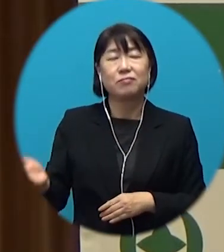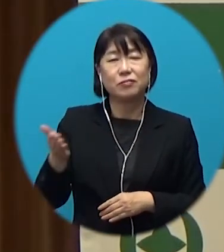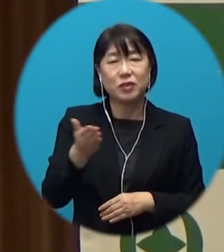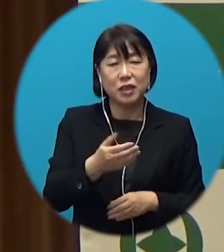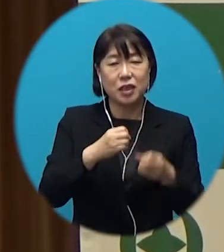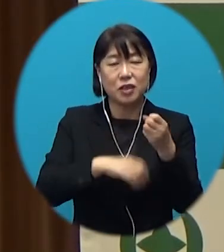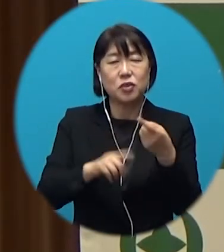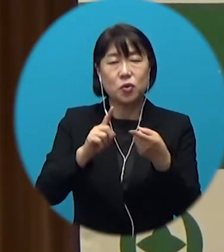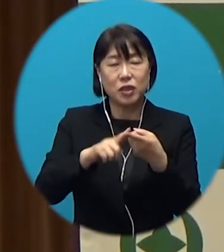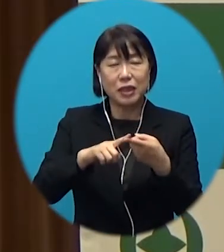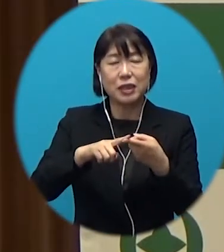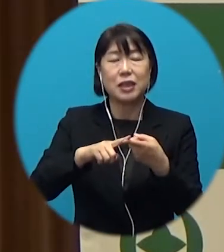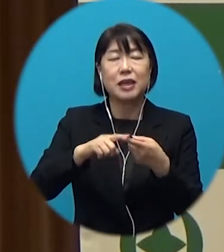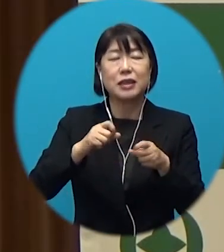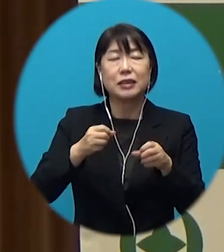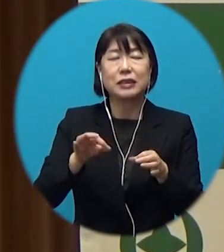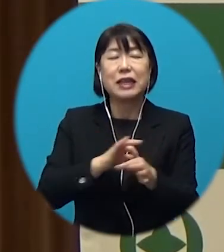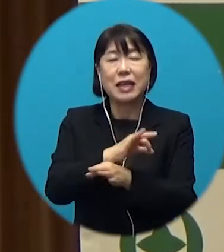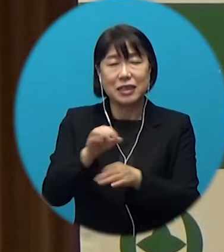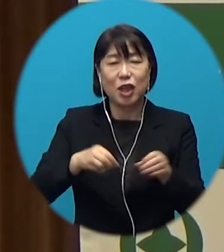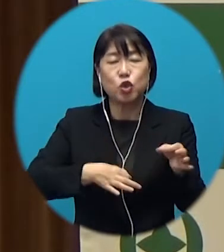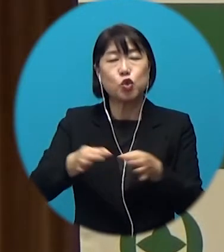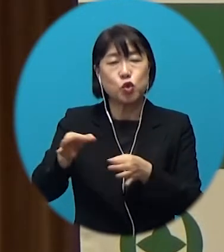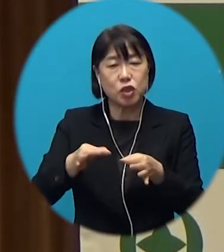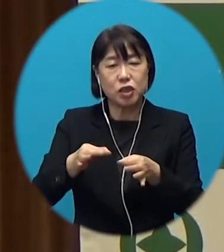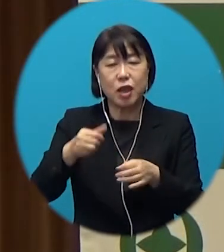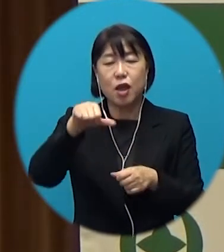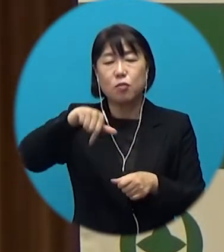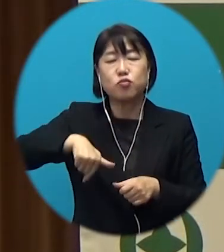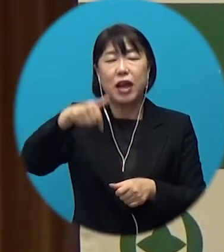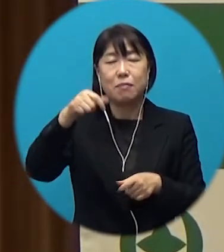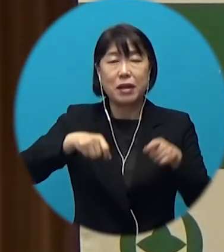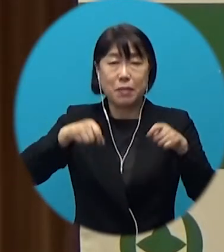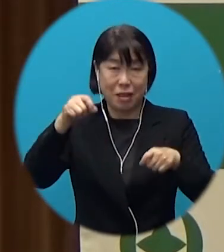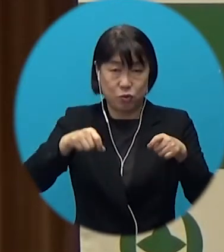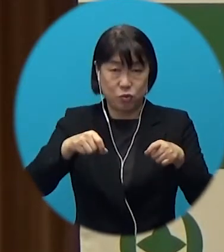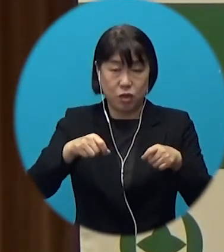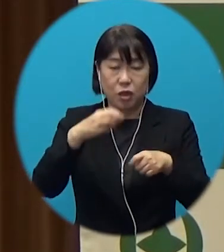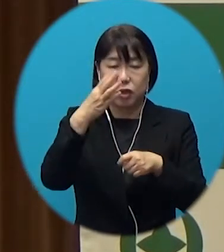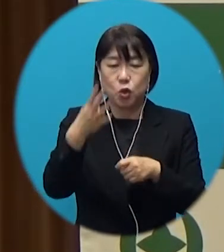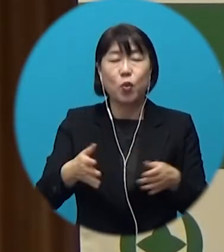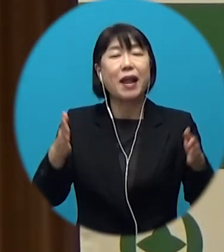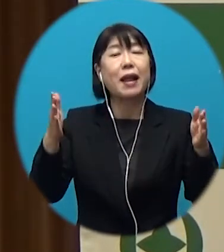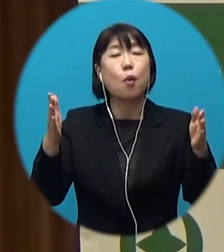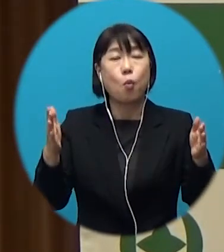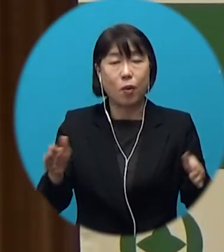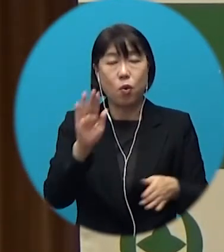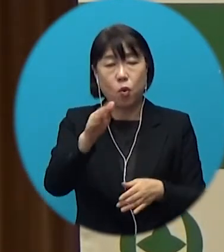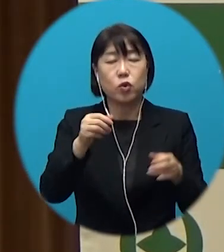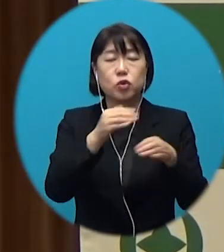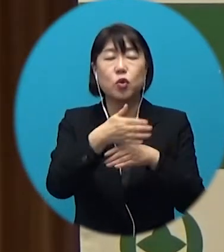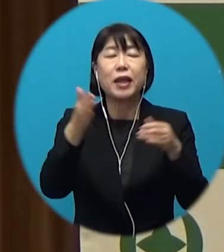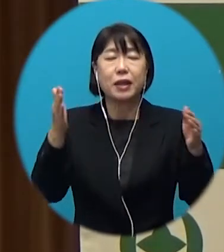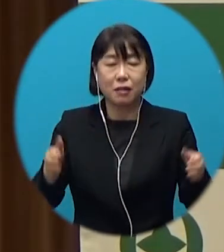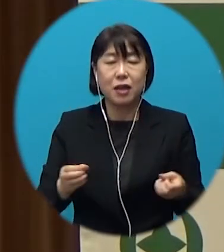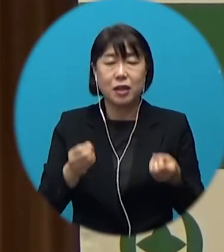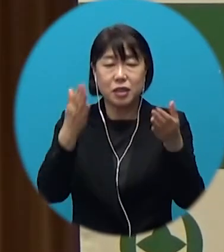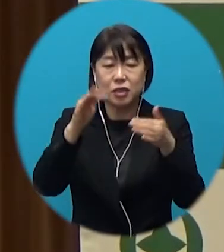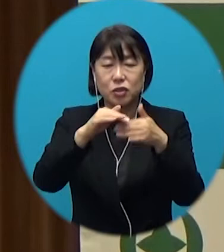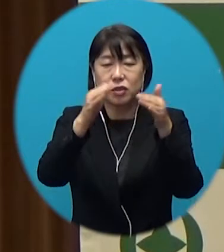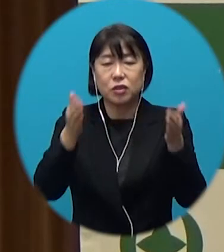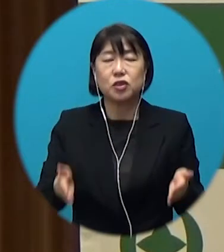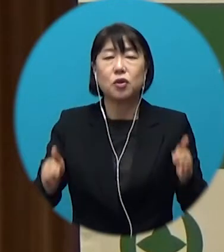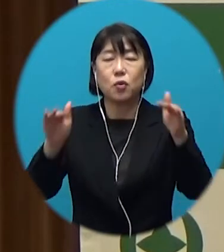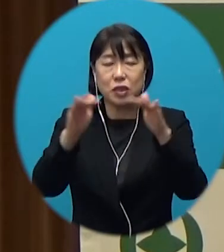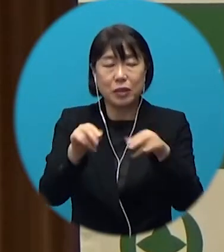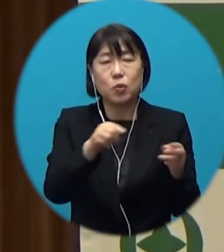政収支、プライマリーバランスについてなんですけれども、この2年間につきましては、 新庁舎、新設工場の整備